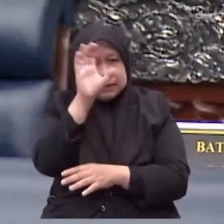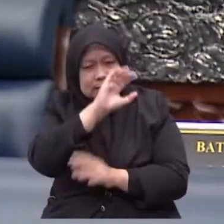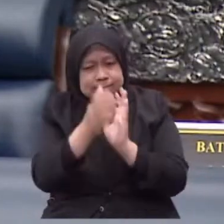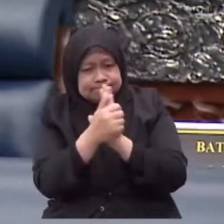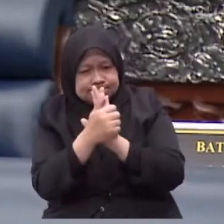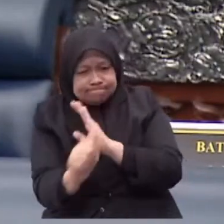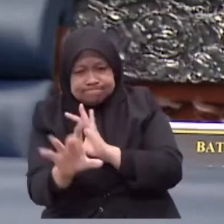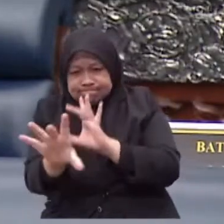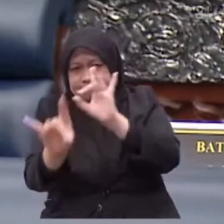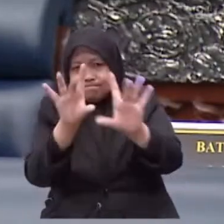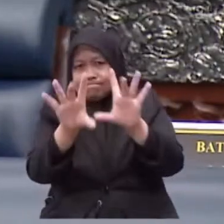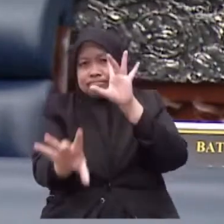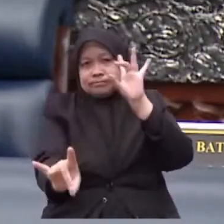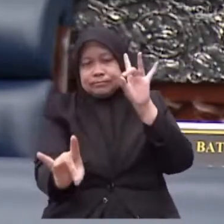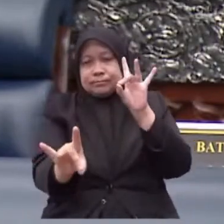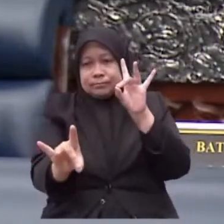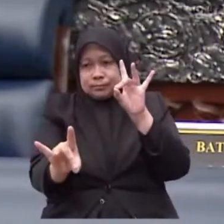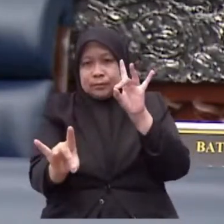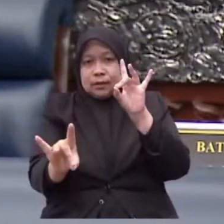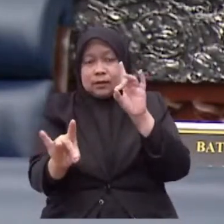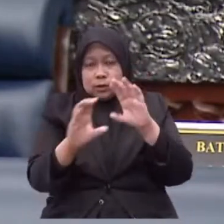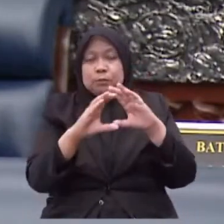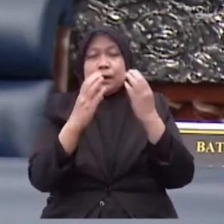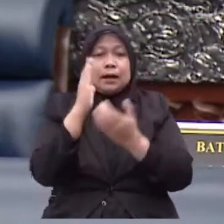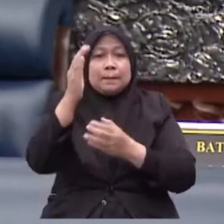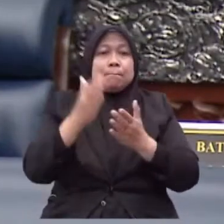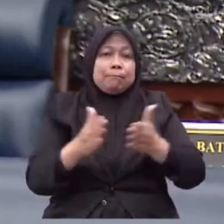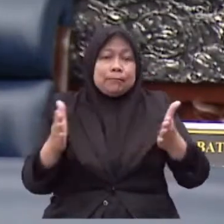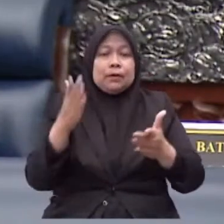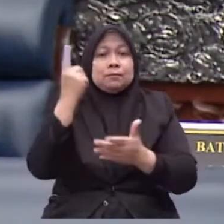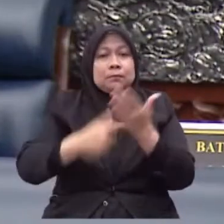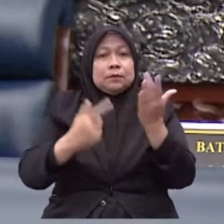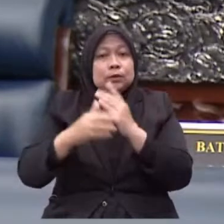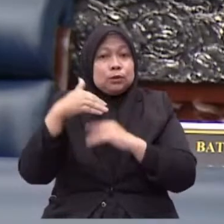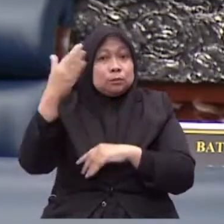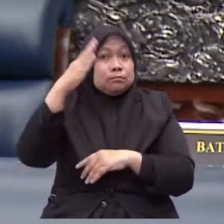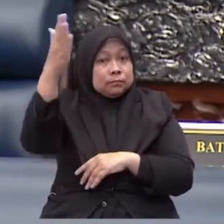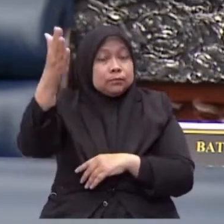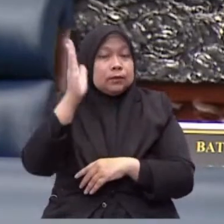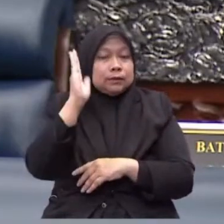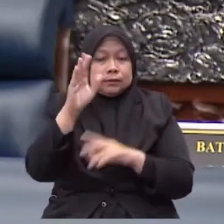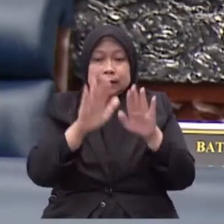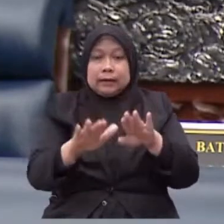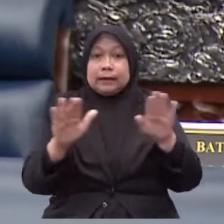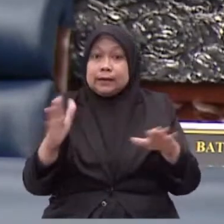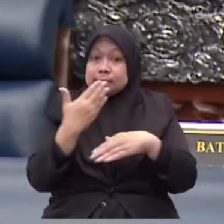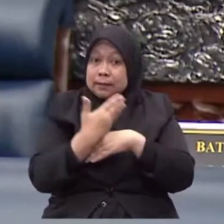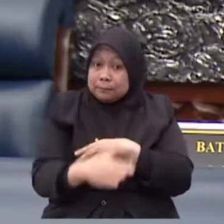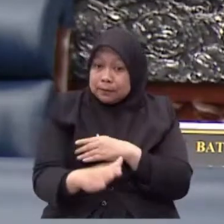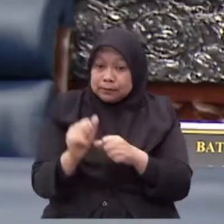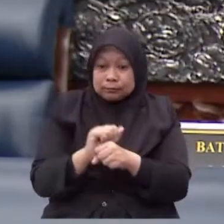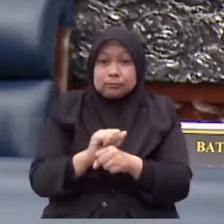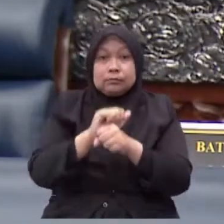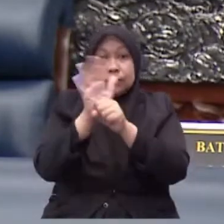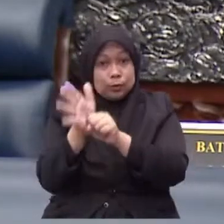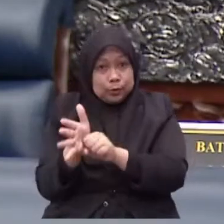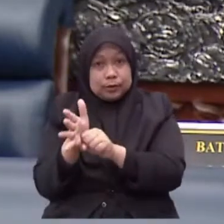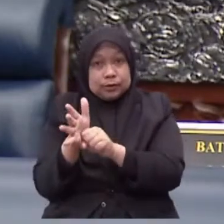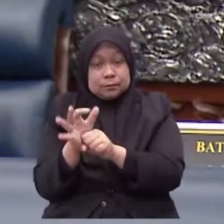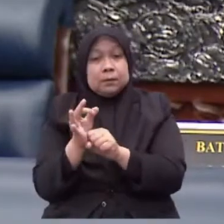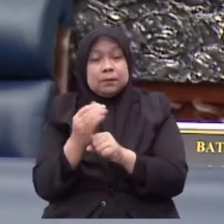bakat baru kita dengan izinnya khas untuk pastikan kanak-kanak selepas kopi